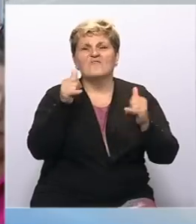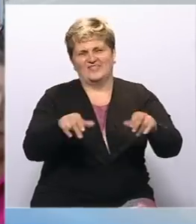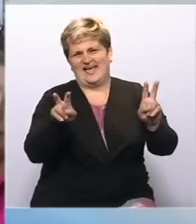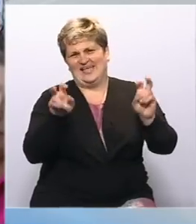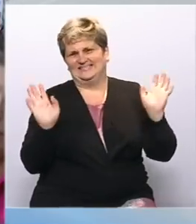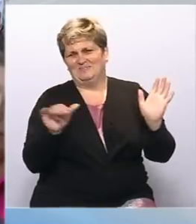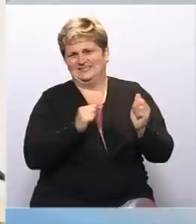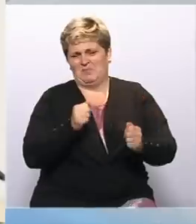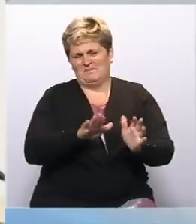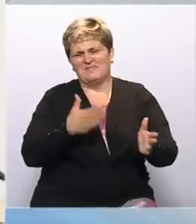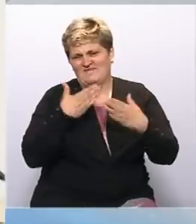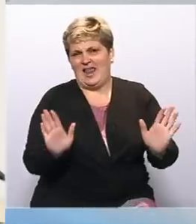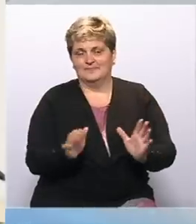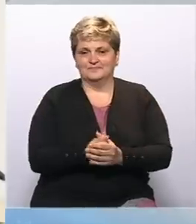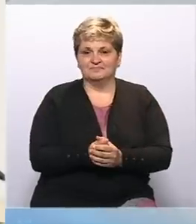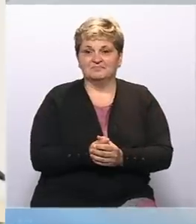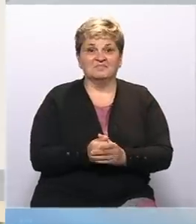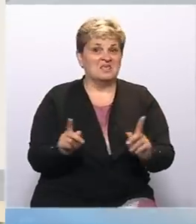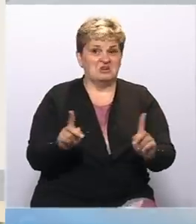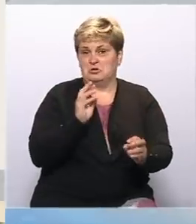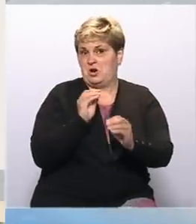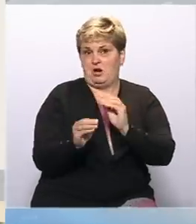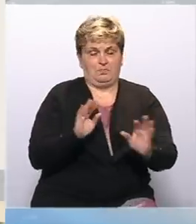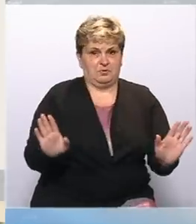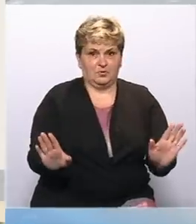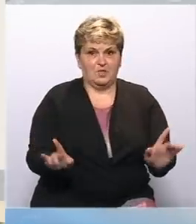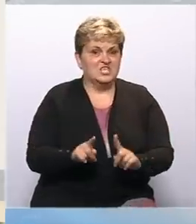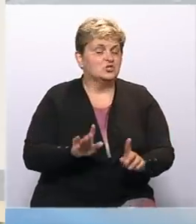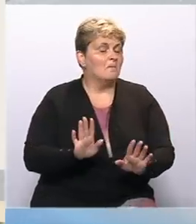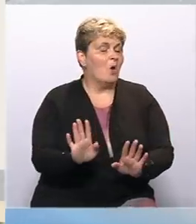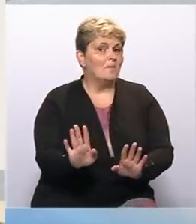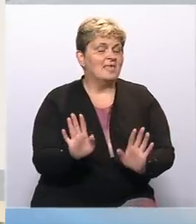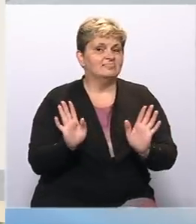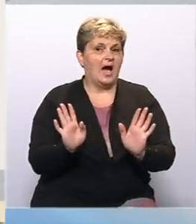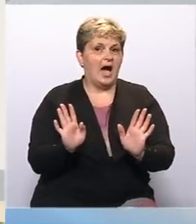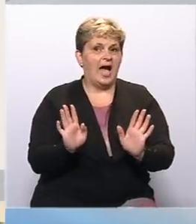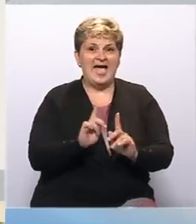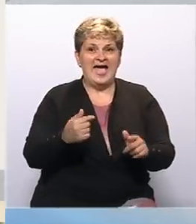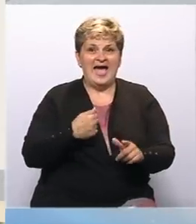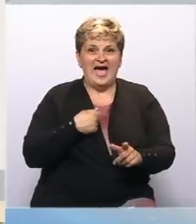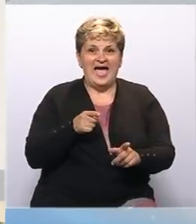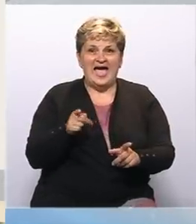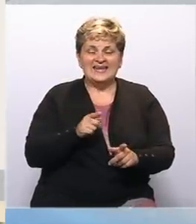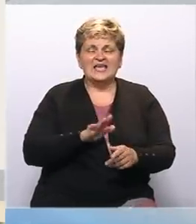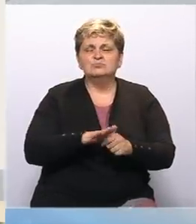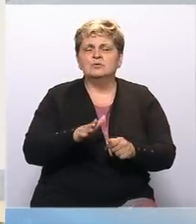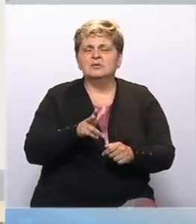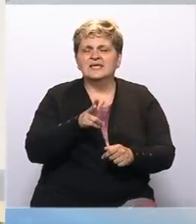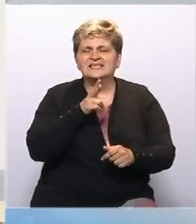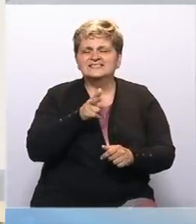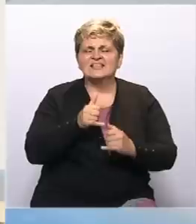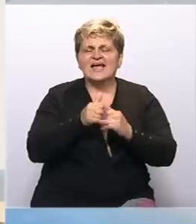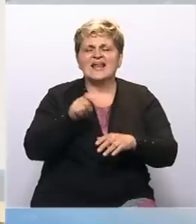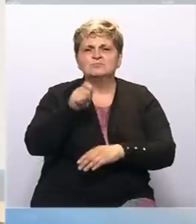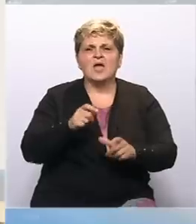Ovo je danas tema samo parking. Hvala vam. Nemam nikakav problem da istog trena, istog momenta ne samo ispunimo zahtjev gradskog odbora SNSD